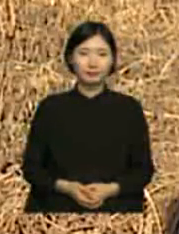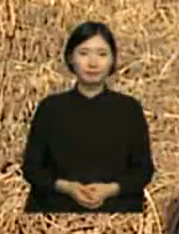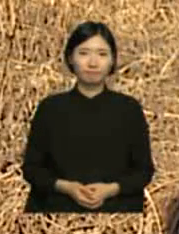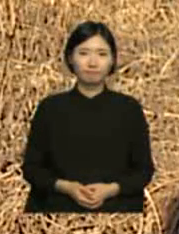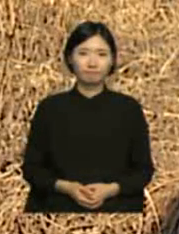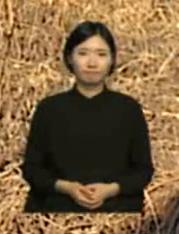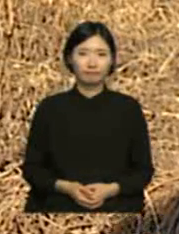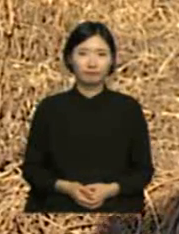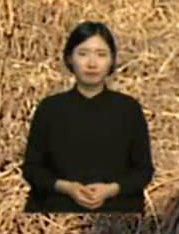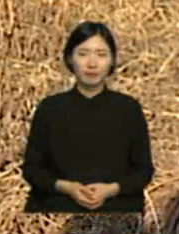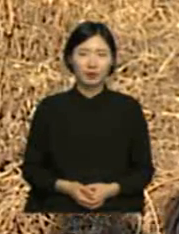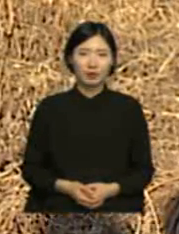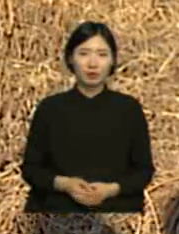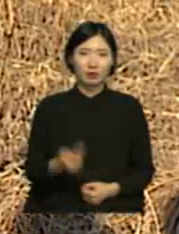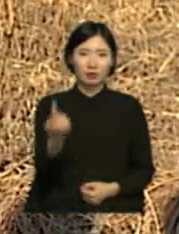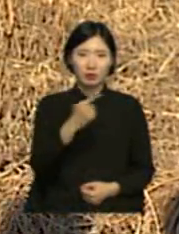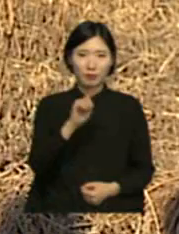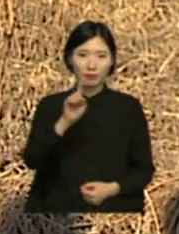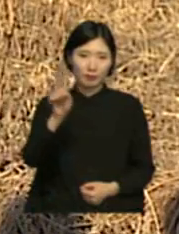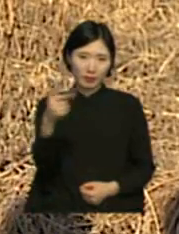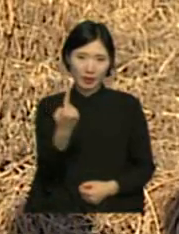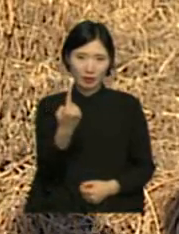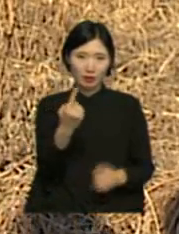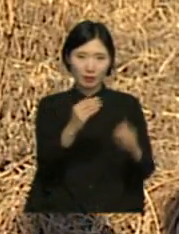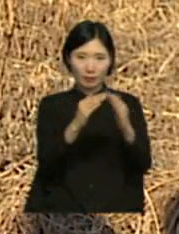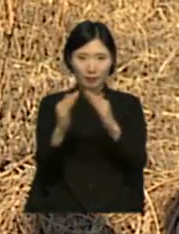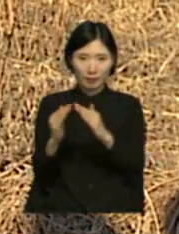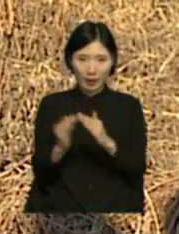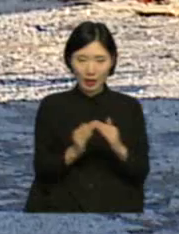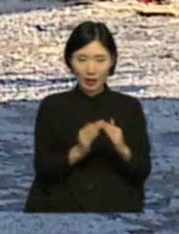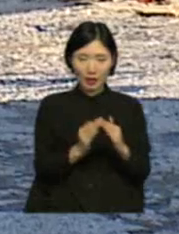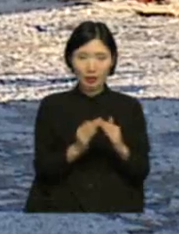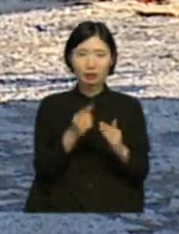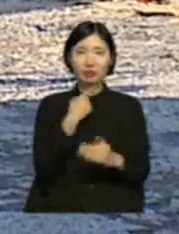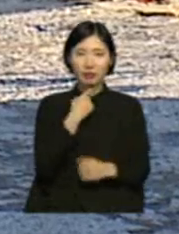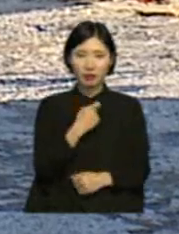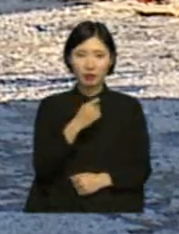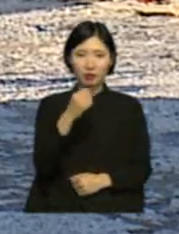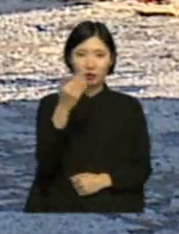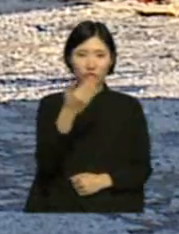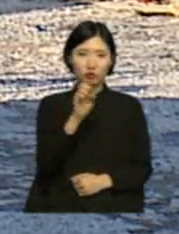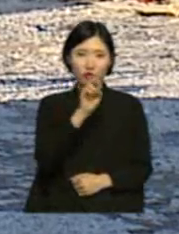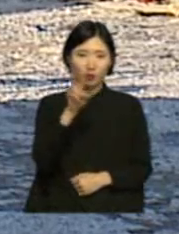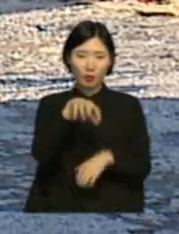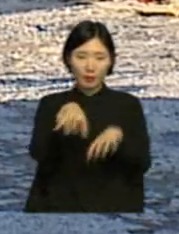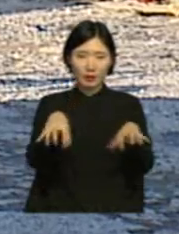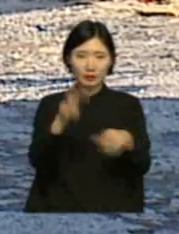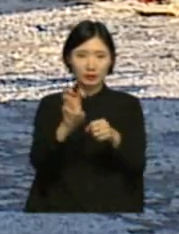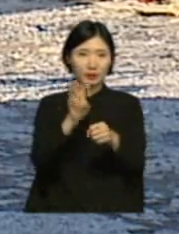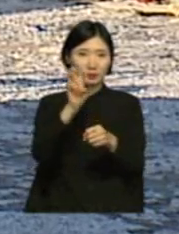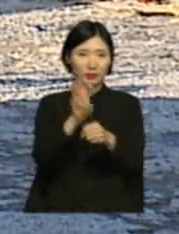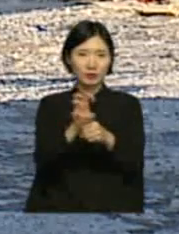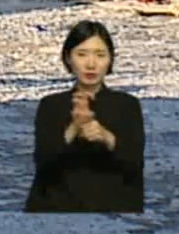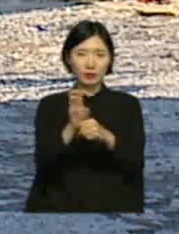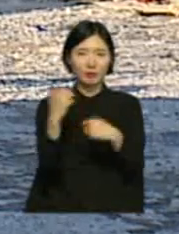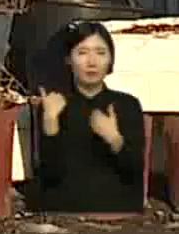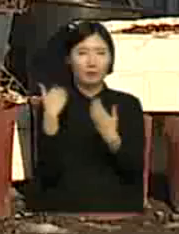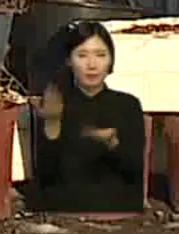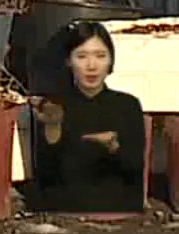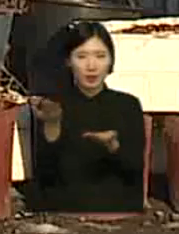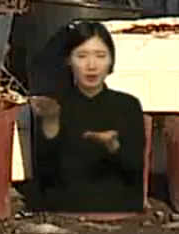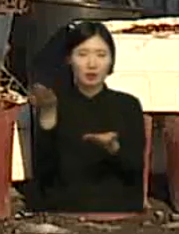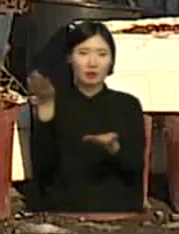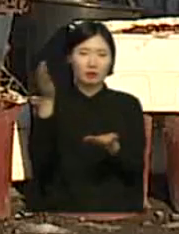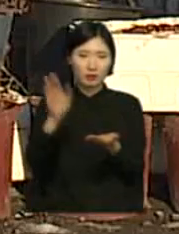기자입니다 한때여 가구가 마을을 이루던 마을 동 방치되다 지난